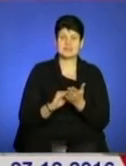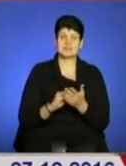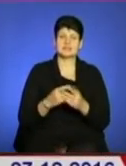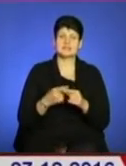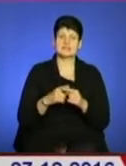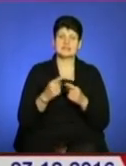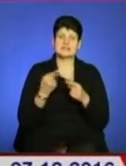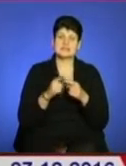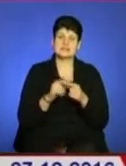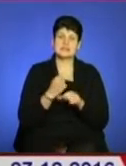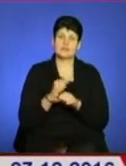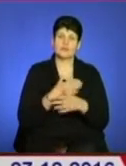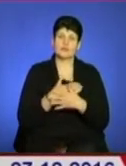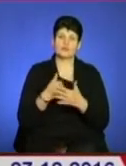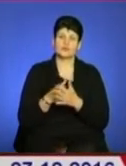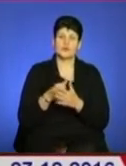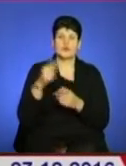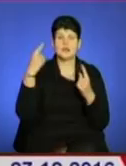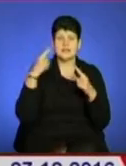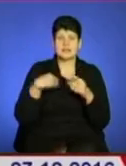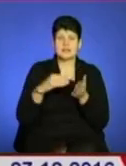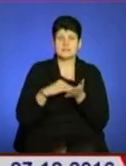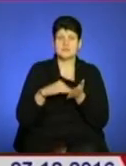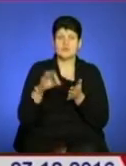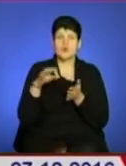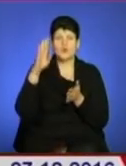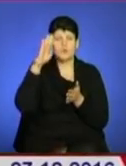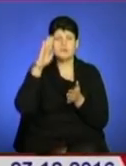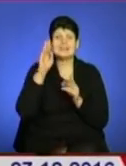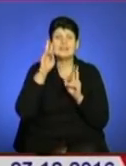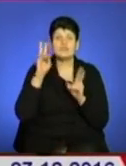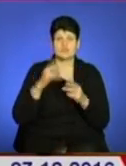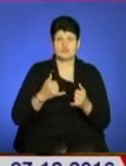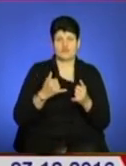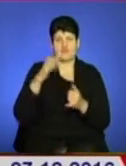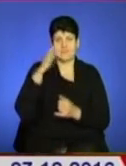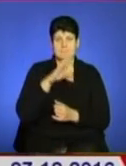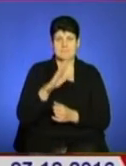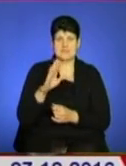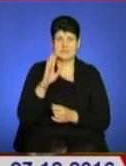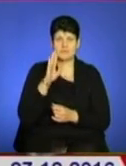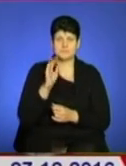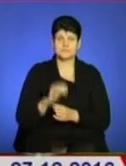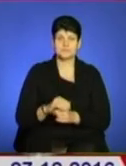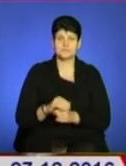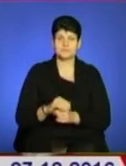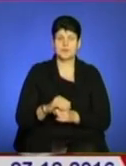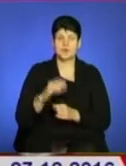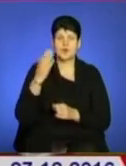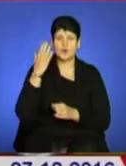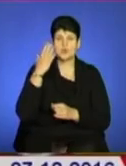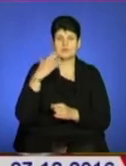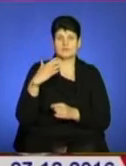казки. Я написала про хлопчика, який зовсім не вмів шанувати батьків. Коли в останню краплю